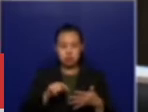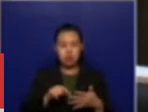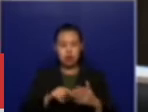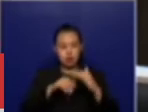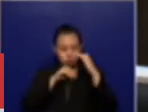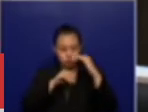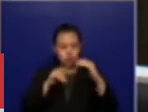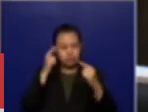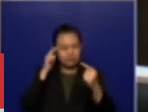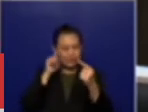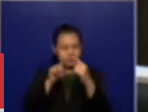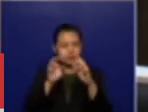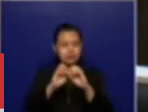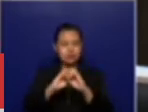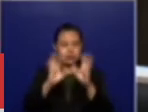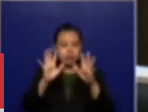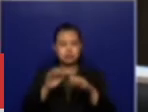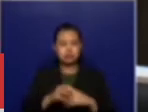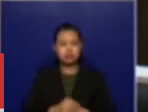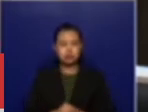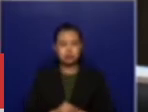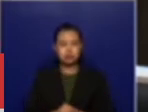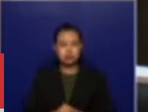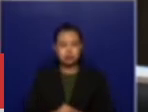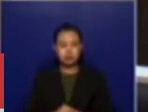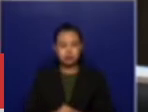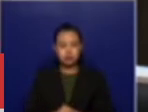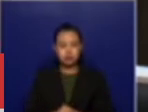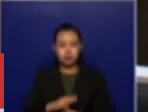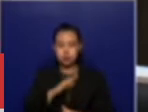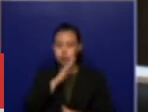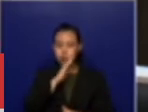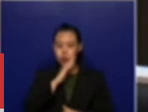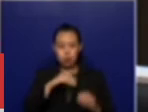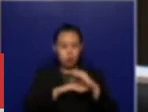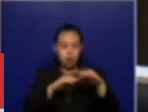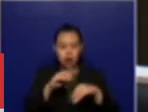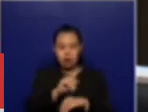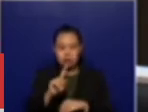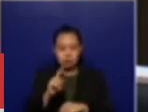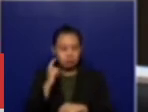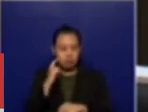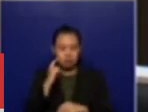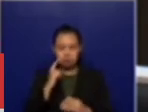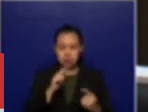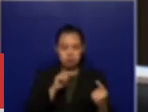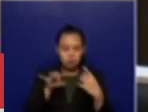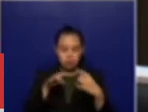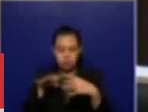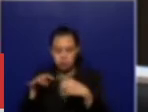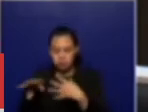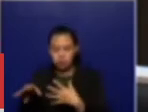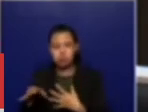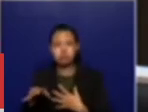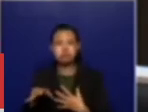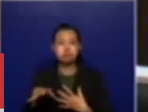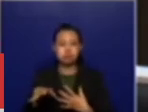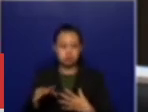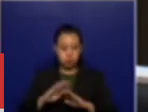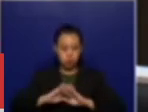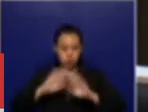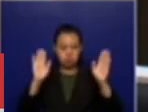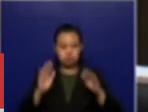ที่ไม่ตอบสนองยุทธศาสตร์ก็ยกเลิกผมเช่นนะครับท่านฟันธงมาเลยครับยกเลิกการเ